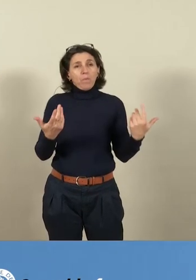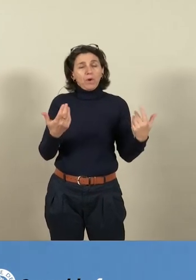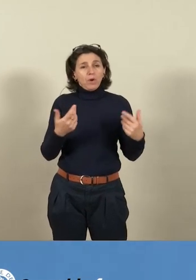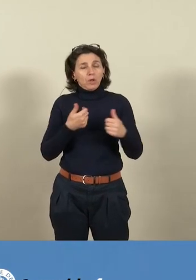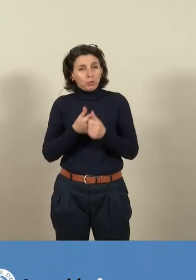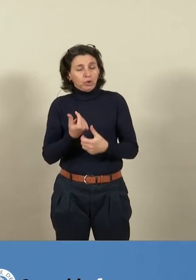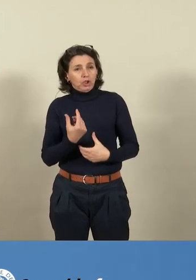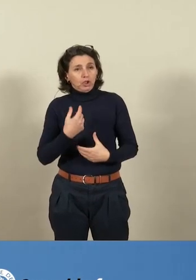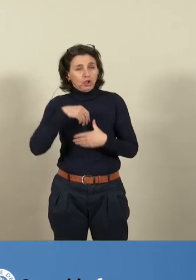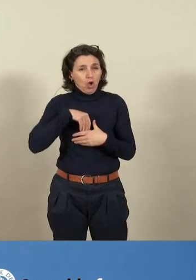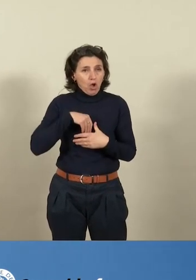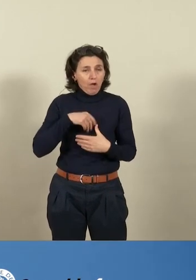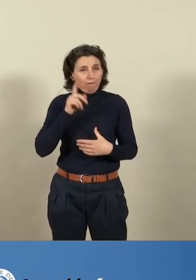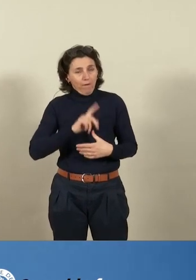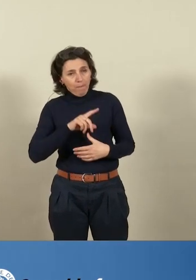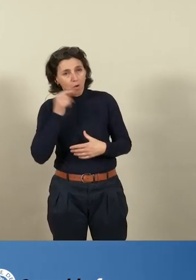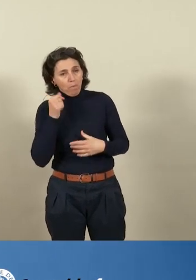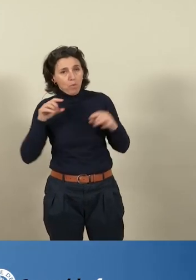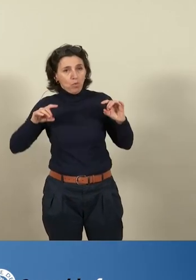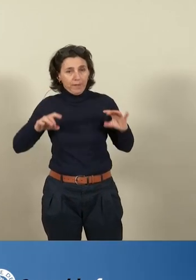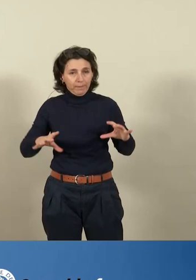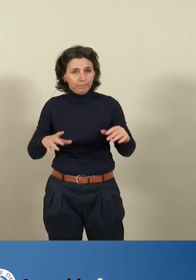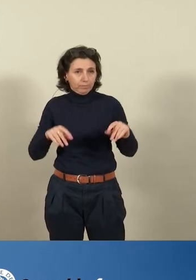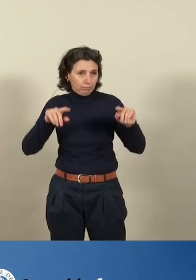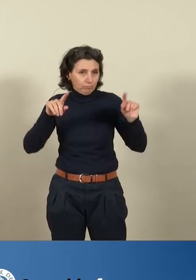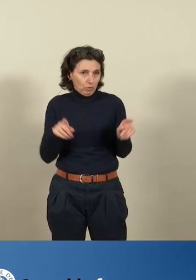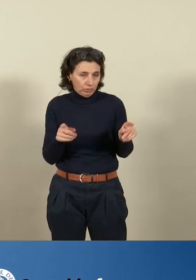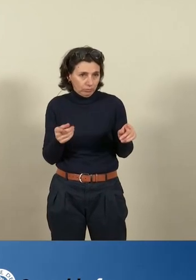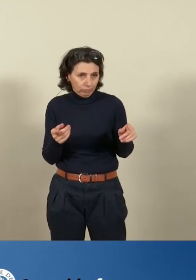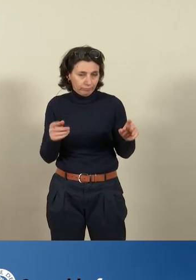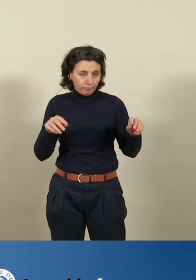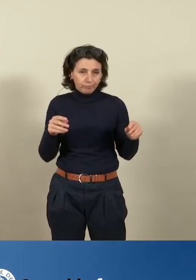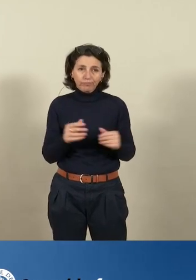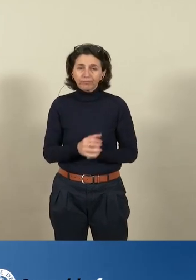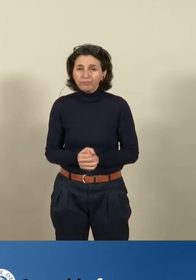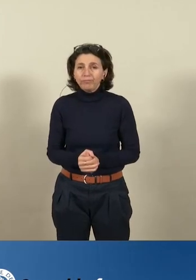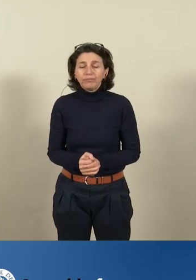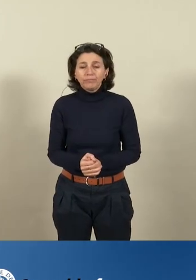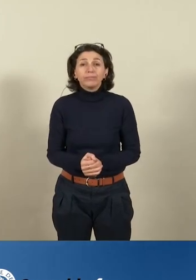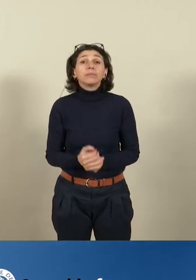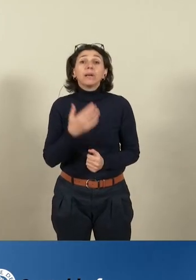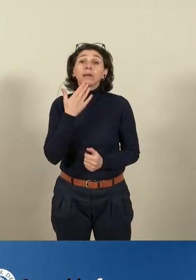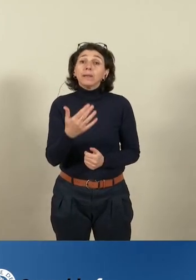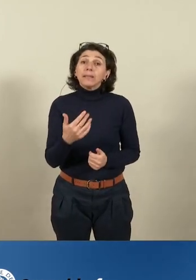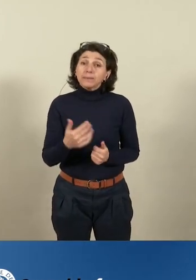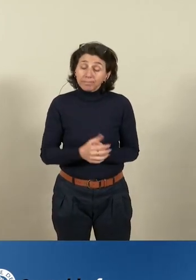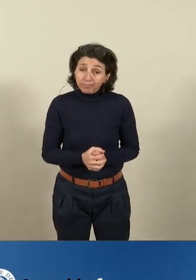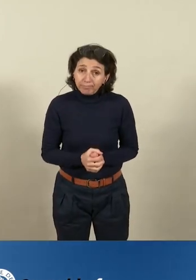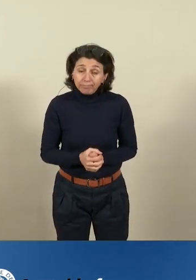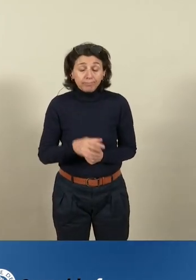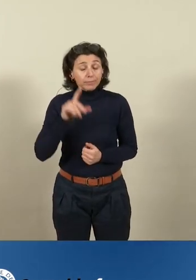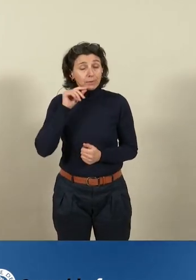femmes hommes et non binaire ferme la parenthèse point merci bien monsieur